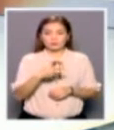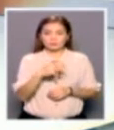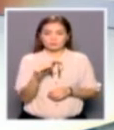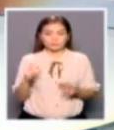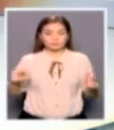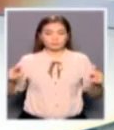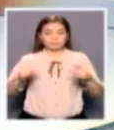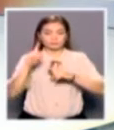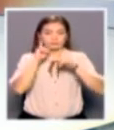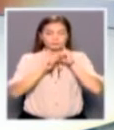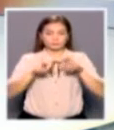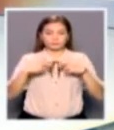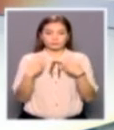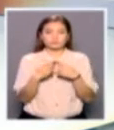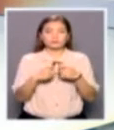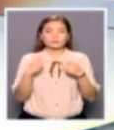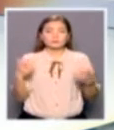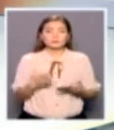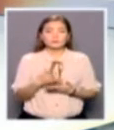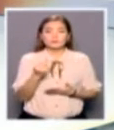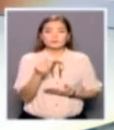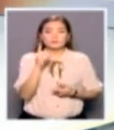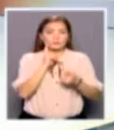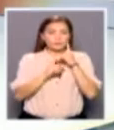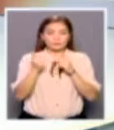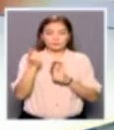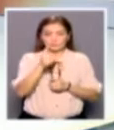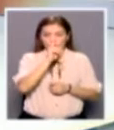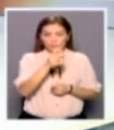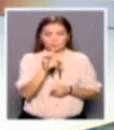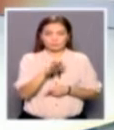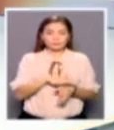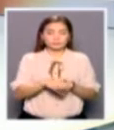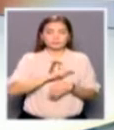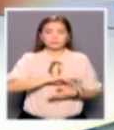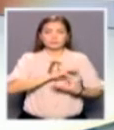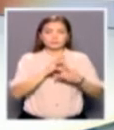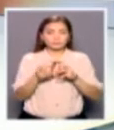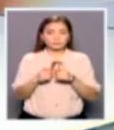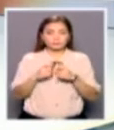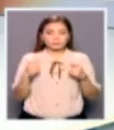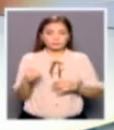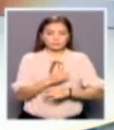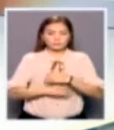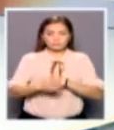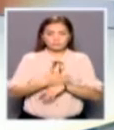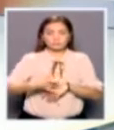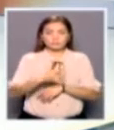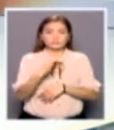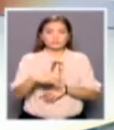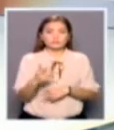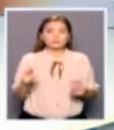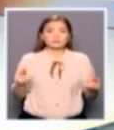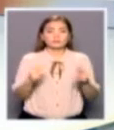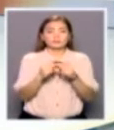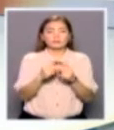орталық мешінде өткен басқосуда мәлім болды. Сондай ақ отырыста бір жыл бойы облыста атқарылған шаруалардың басы қайырылды. Өңірдегі 33